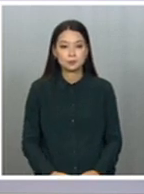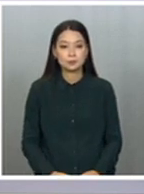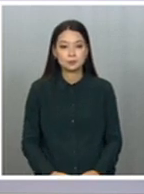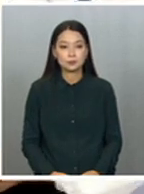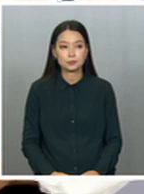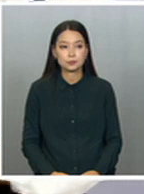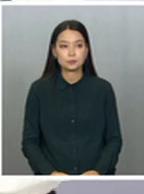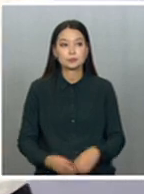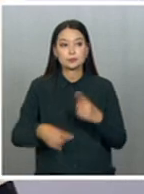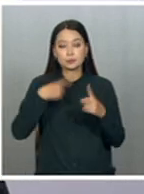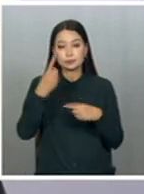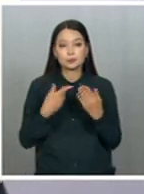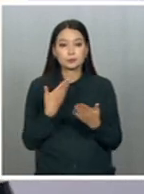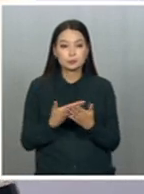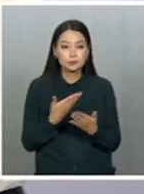Келесі мысал.